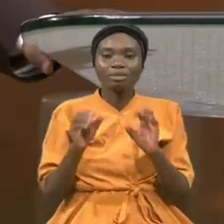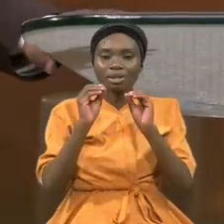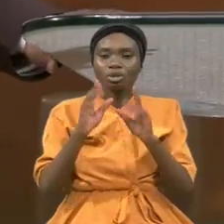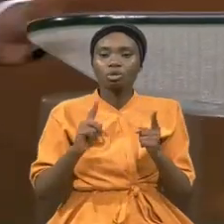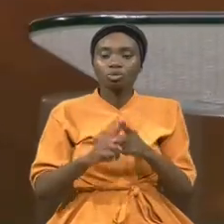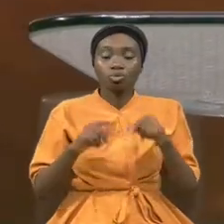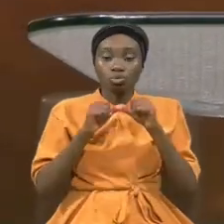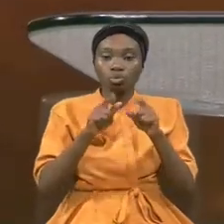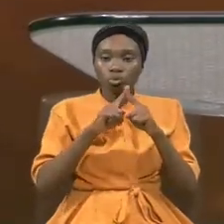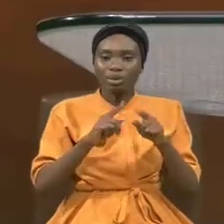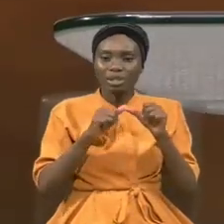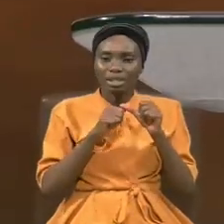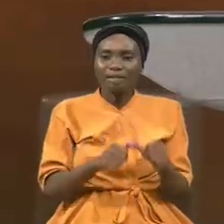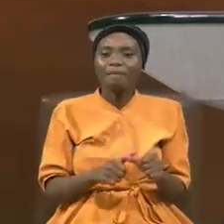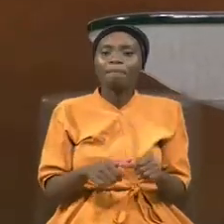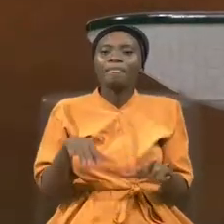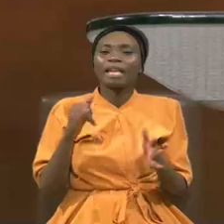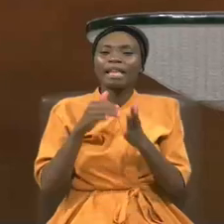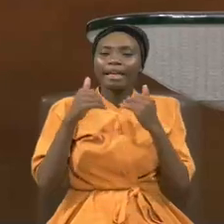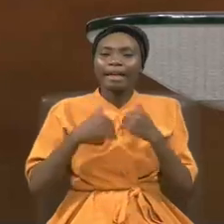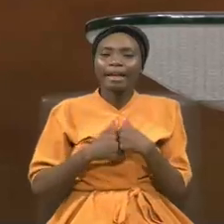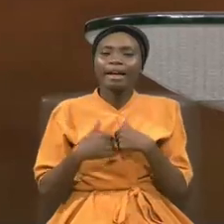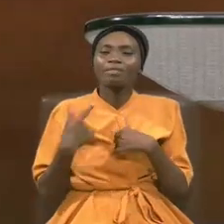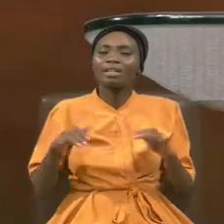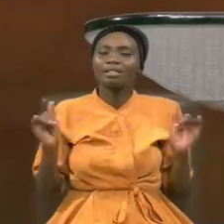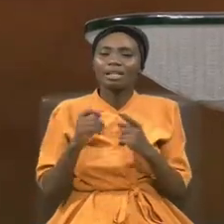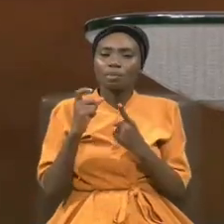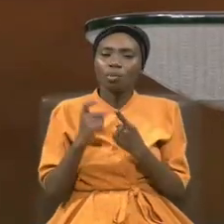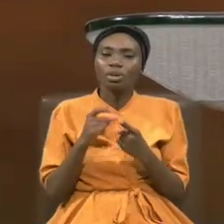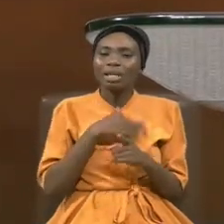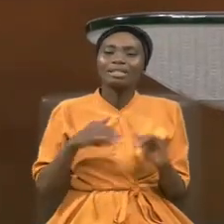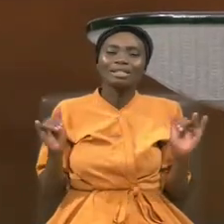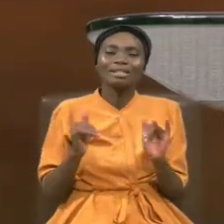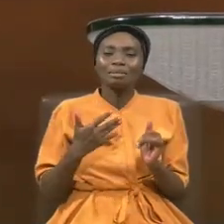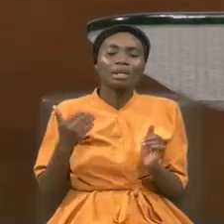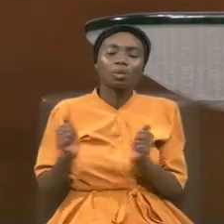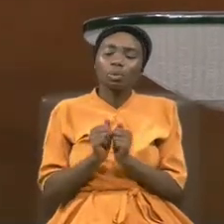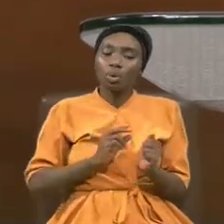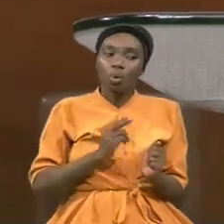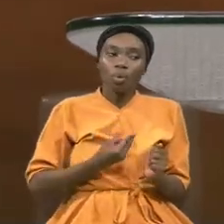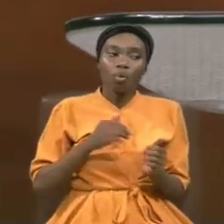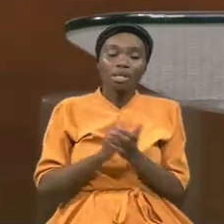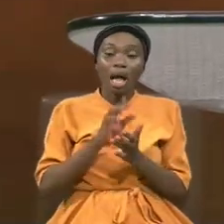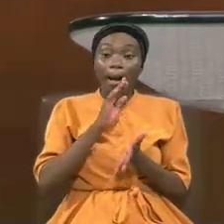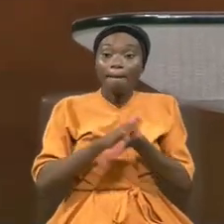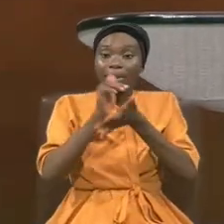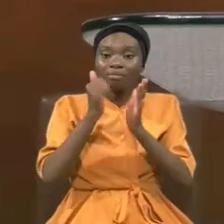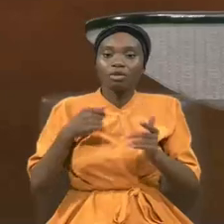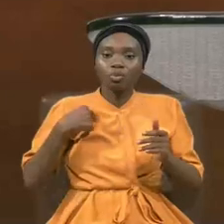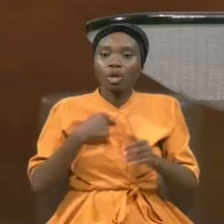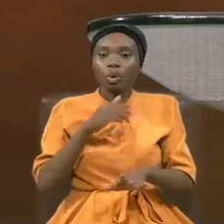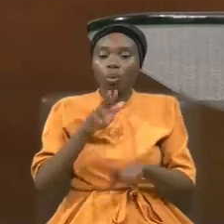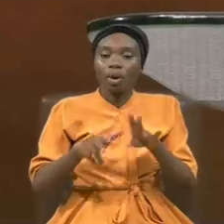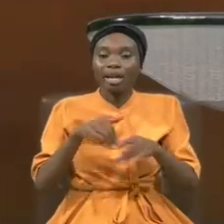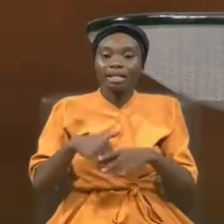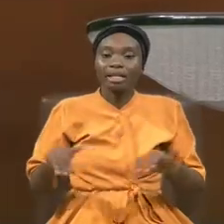ont la même parole, alors ils ont la même chose. Nous croyons aujourd'hui, nous marchons de la